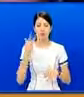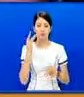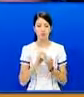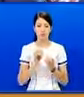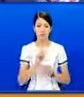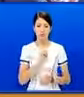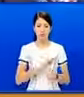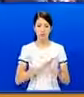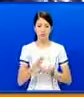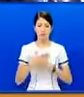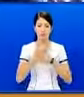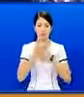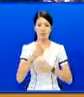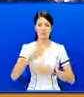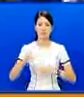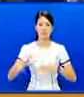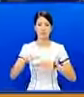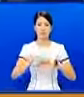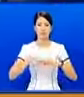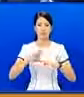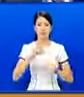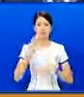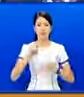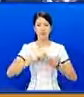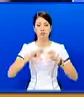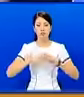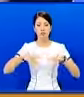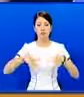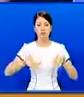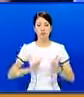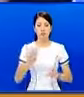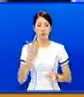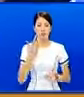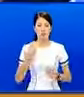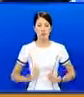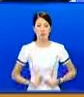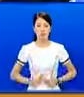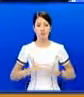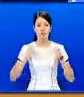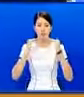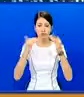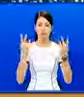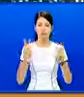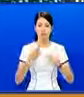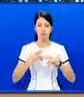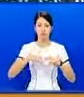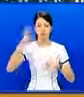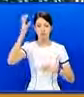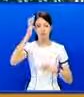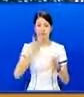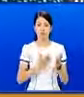қамтуға жәрдемдесу арқылы халықтың әлеуметтік түйткілдерін шешіп, кедейлік деңгейін төмендету көзделген. Білім саласы бойынша 71